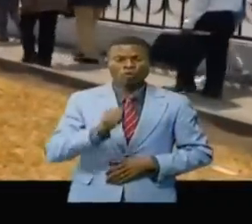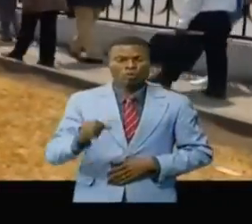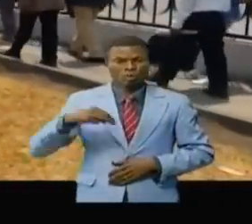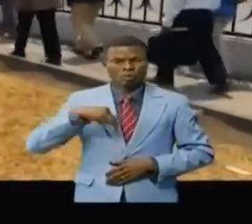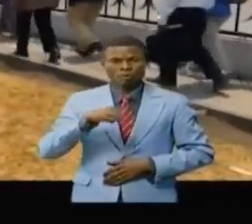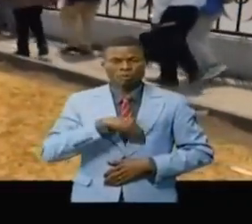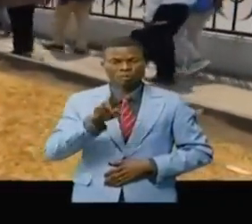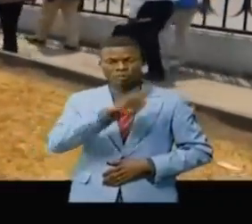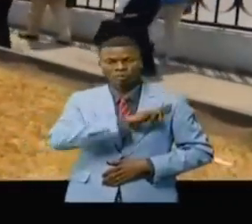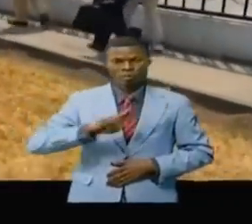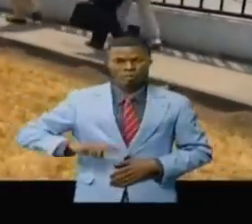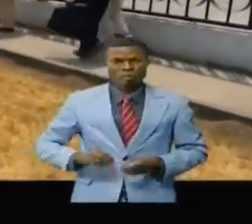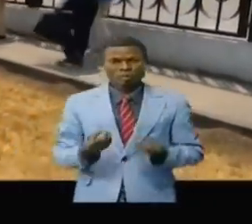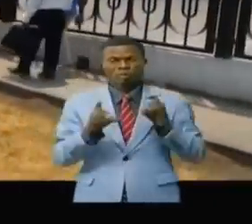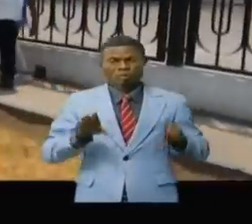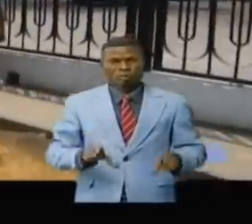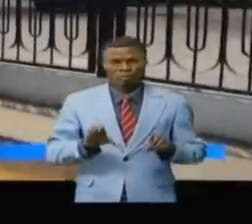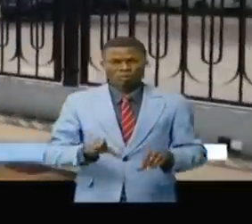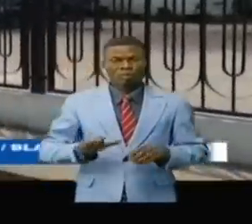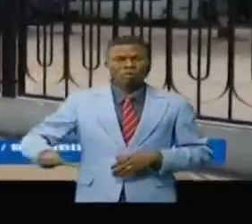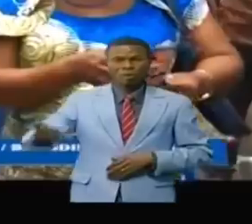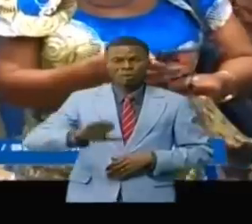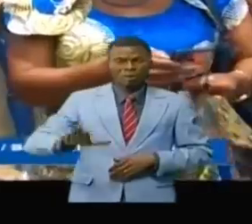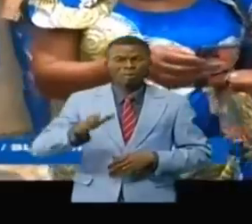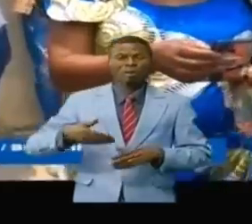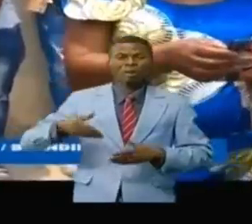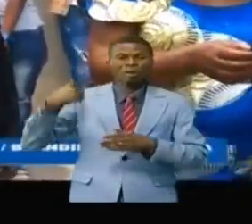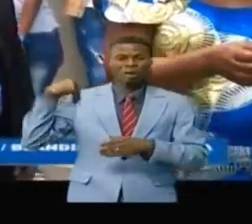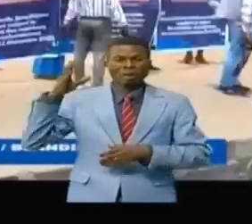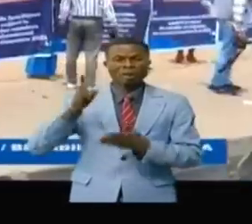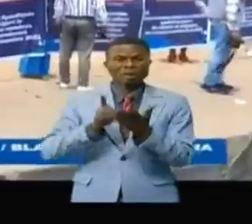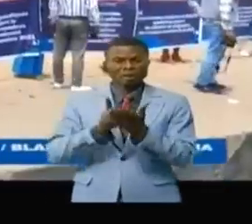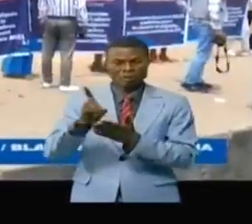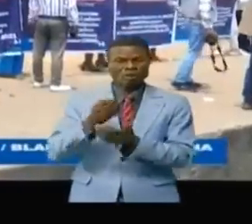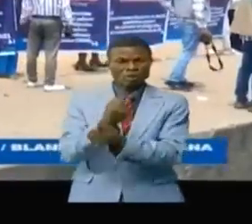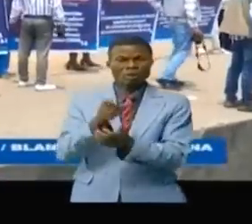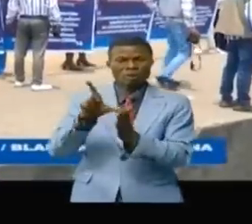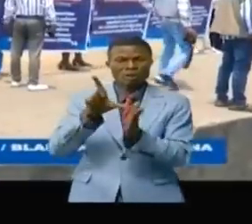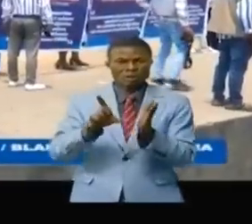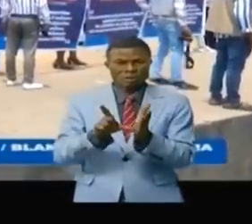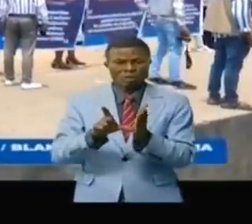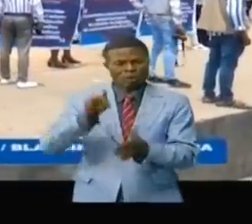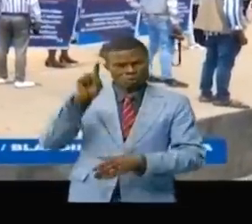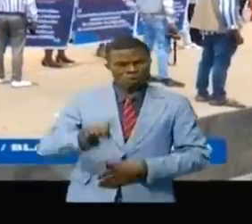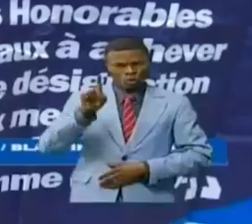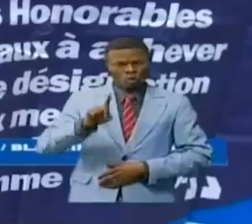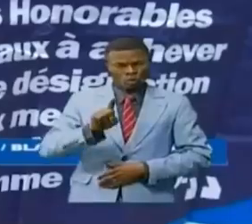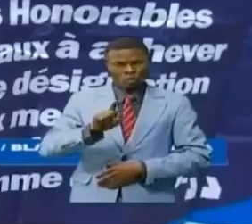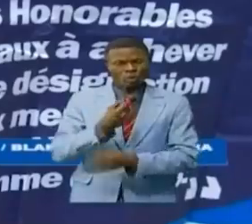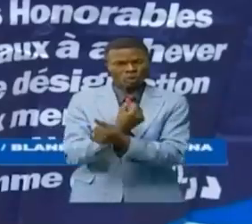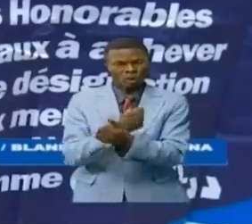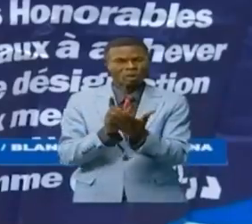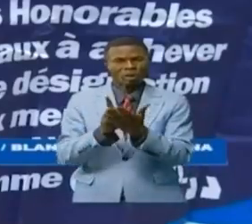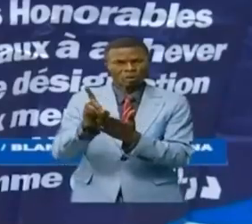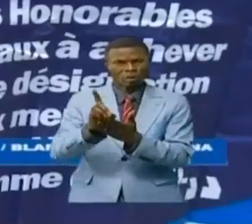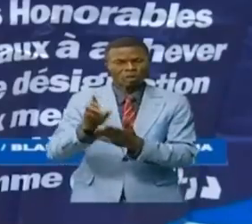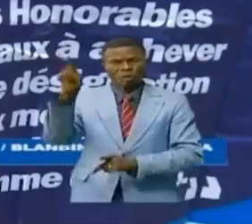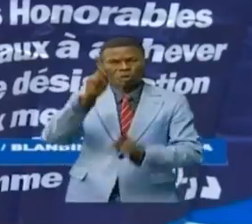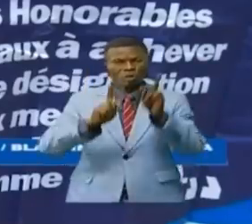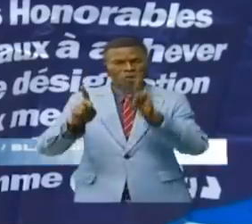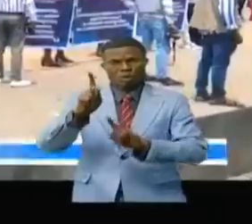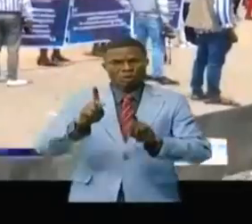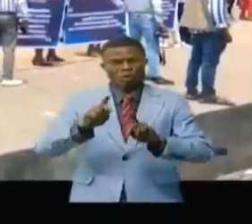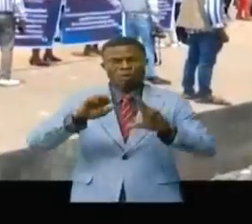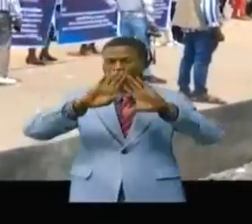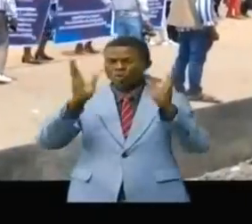La République démocratique du Congo, pays de l'état de droit et respectueux de loi, a donc l'obligation de garantir les droits de la population